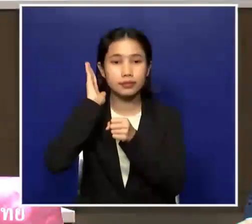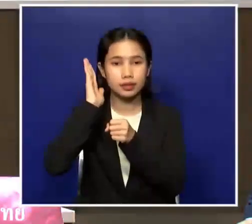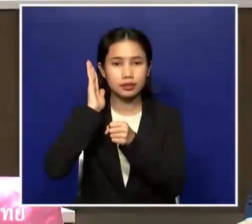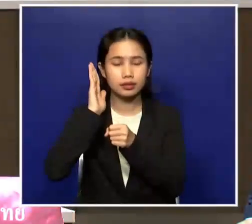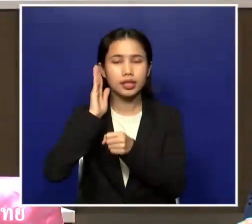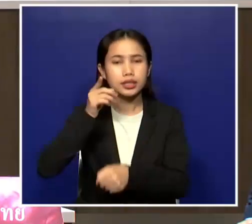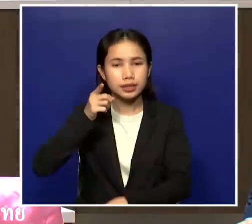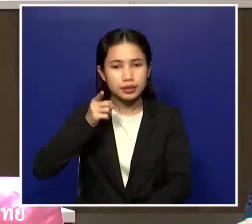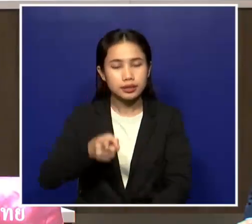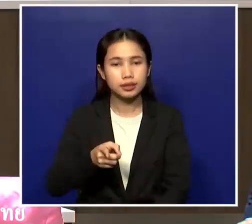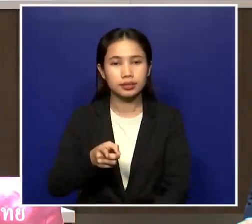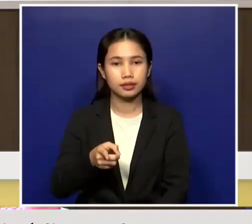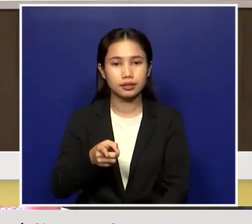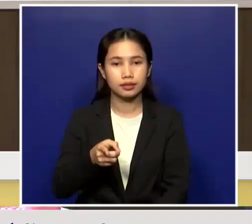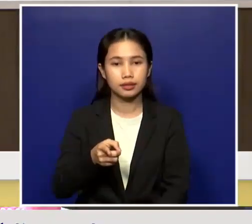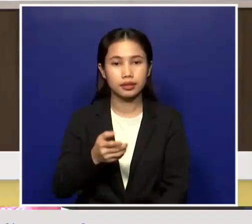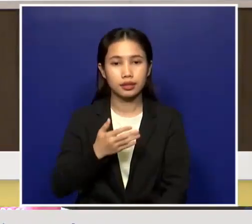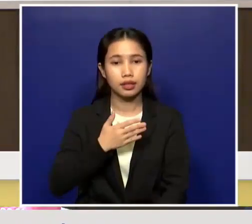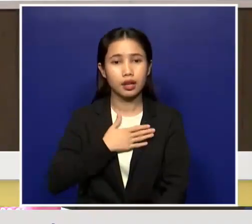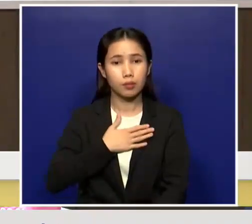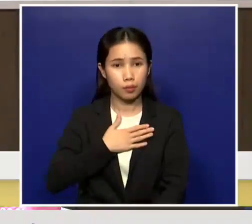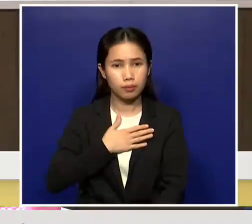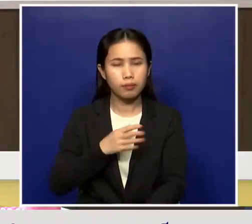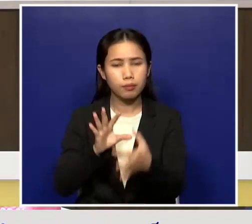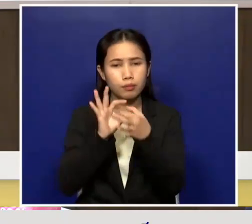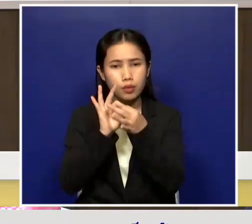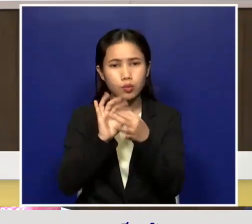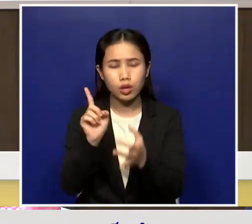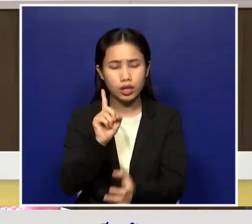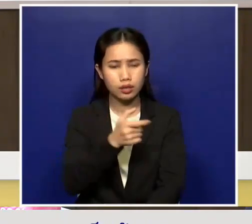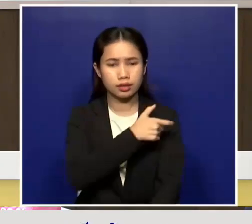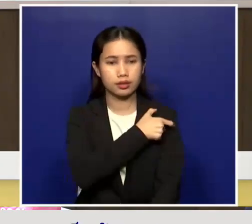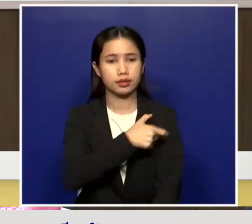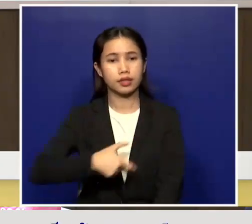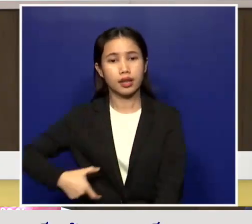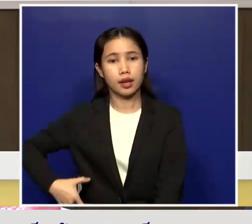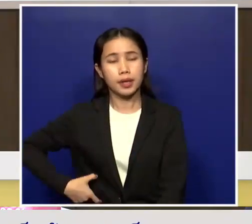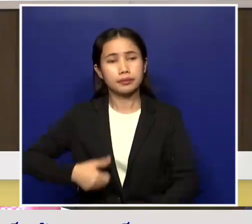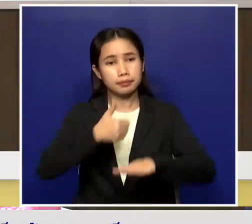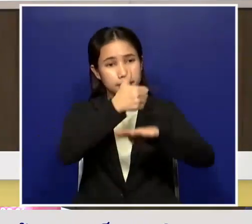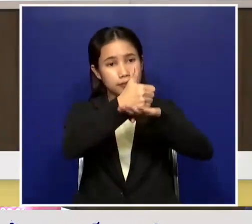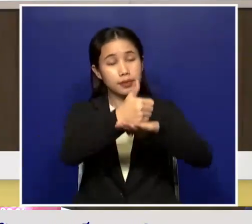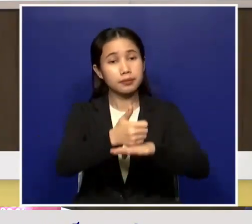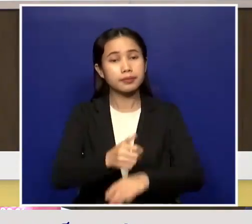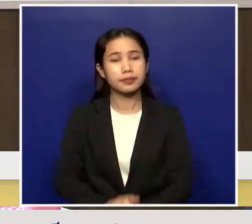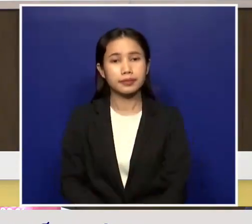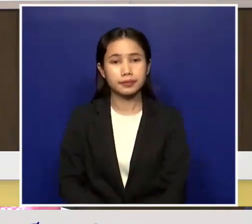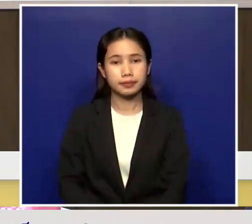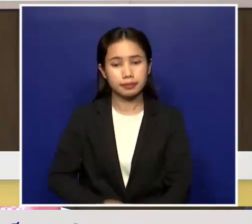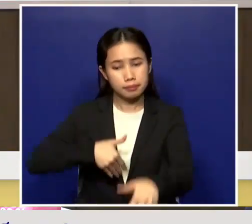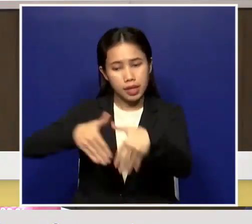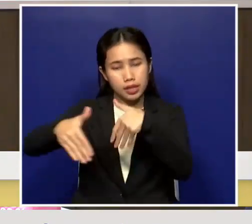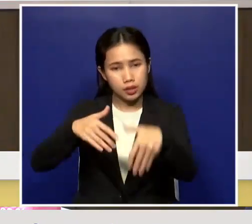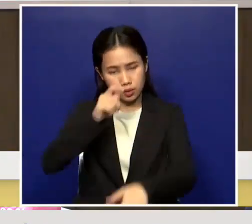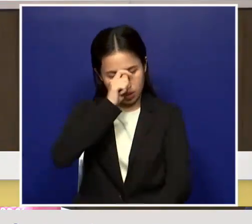งและผมเป็นห่วงนะสถาบันที่ประชาชนเคารพรักมีคนไปแอบอ้างไปโห